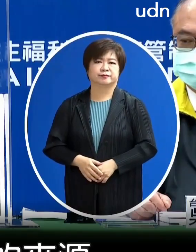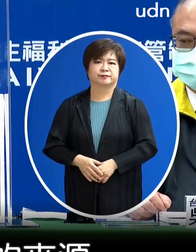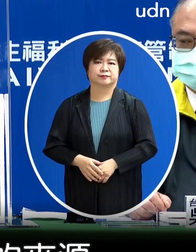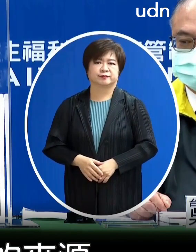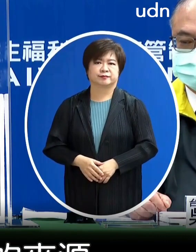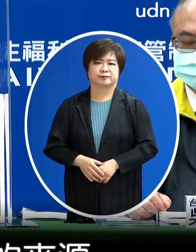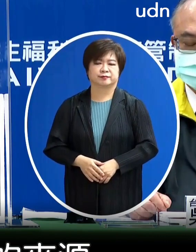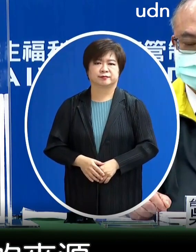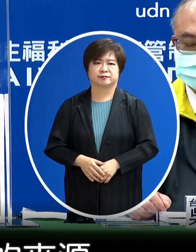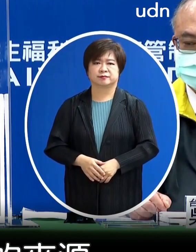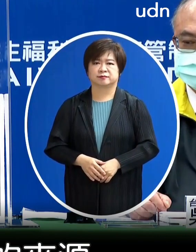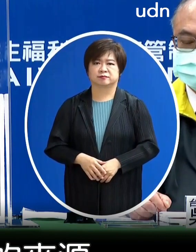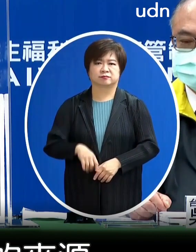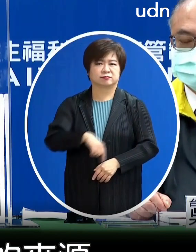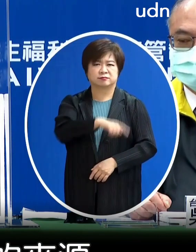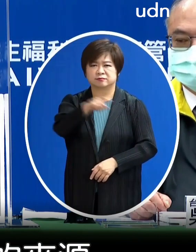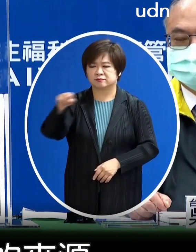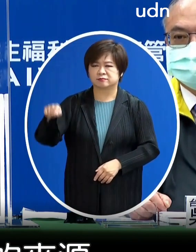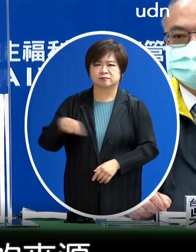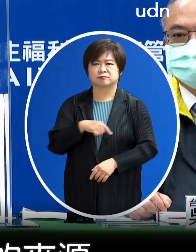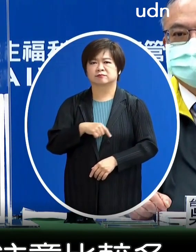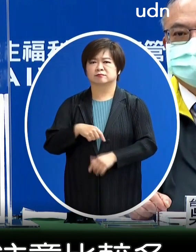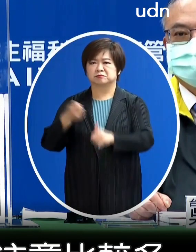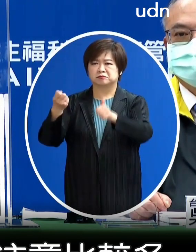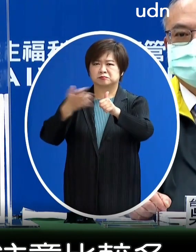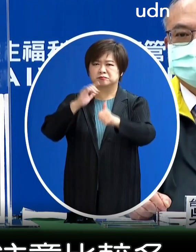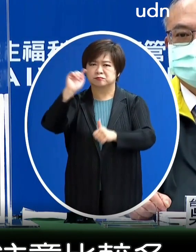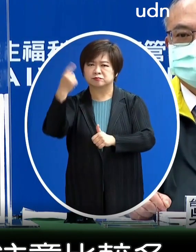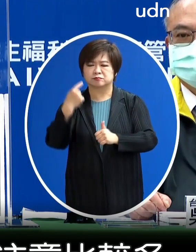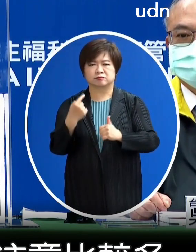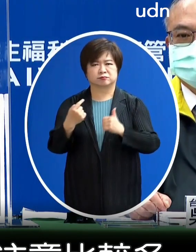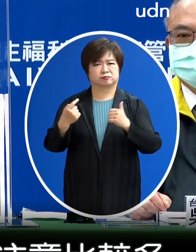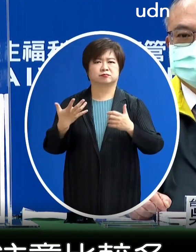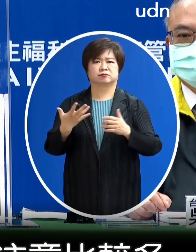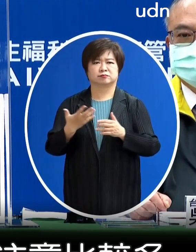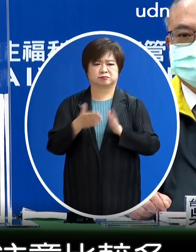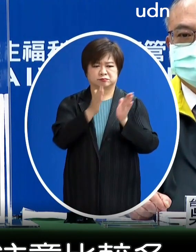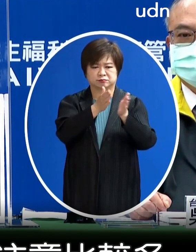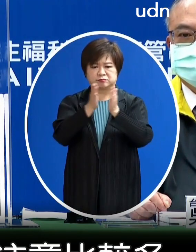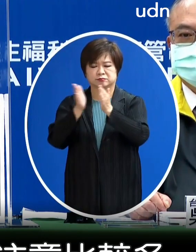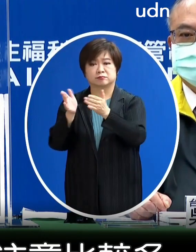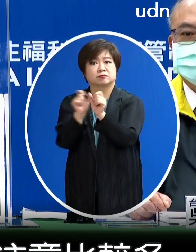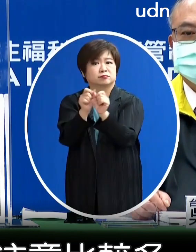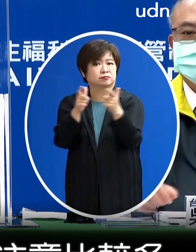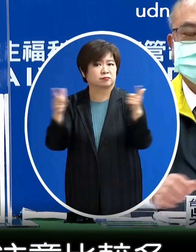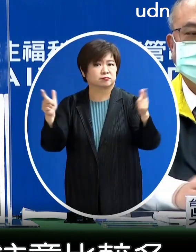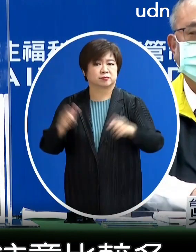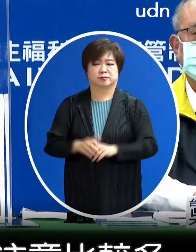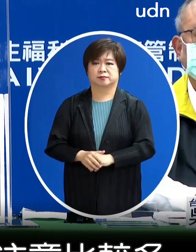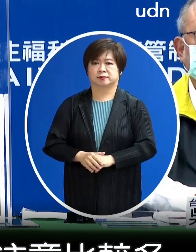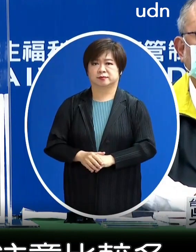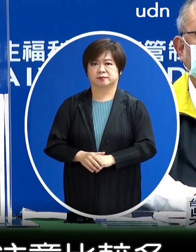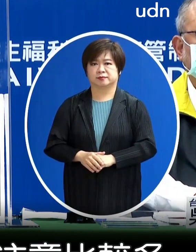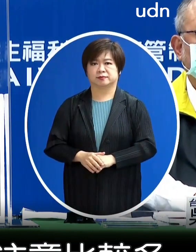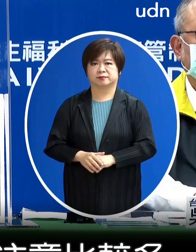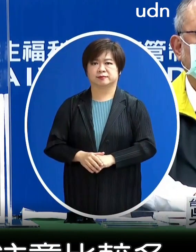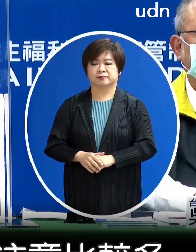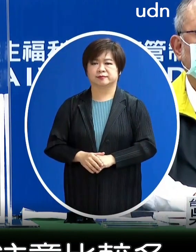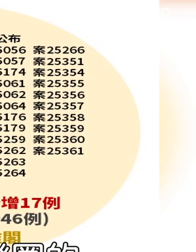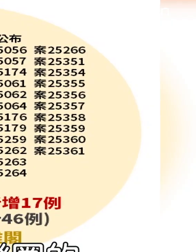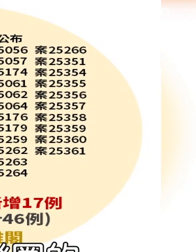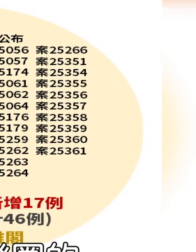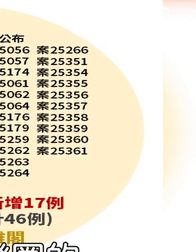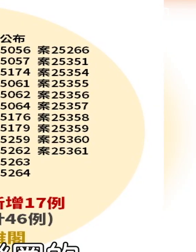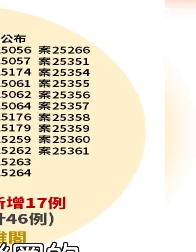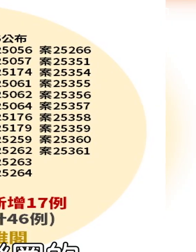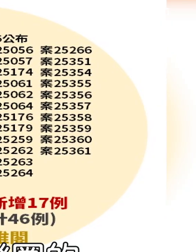里面当然有很多的不同的来源，不同的传染源。那比较在这段时间被我们注意比较多，